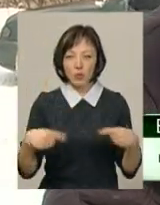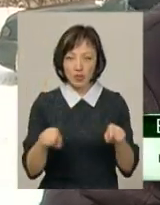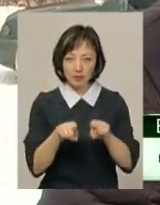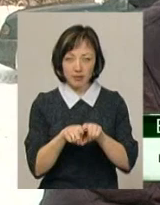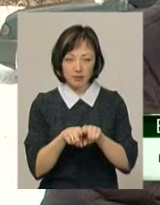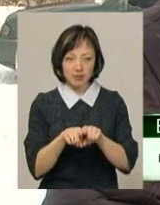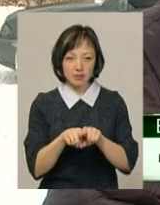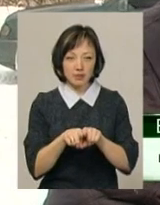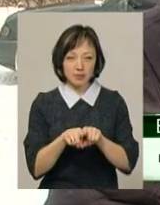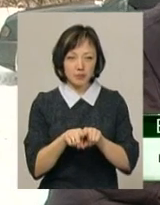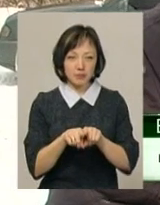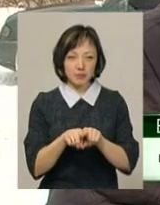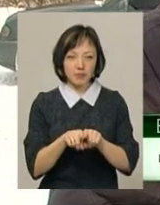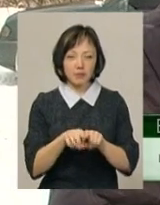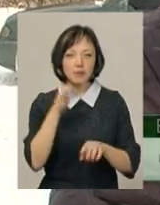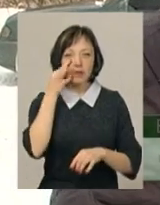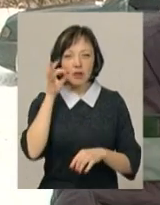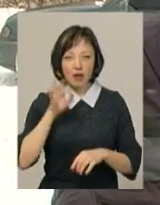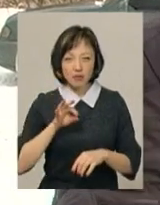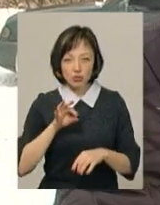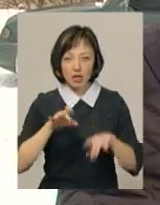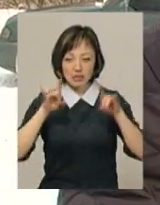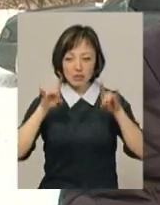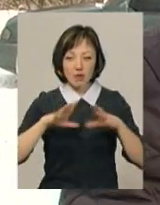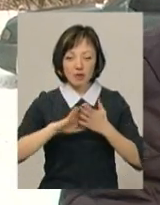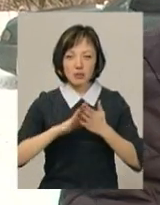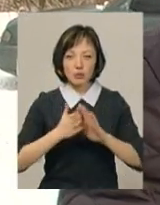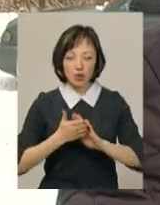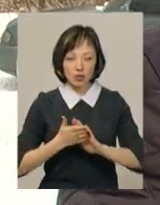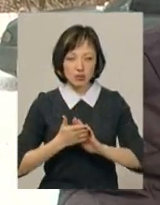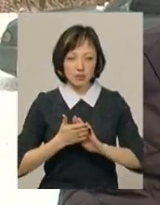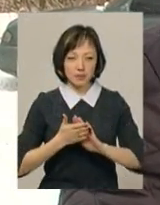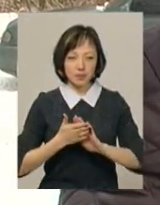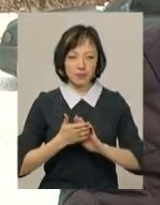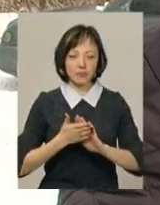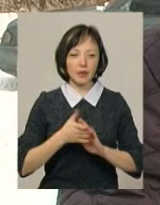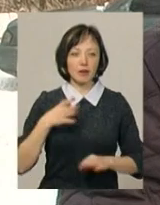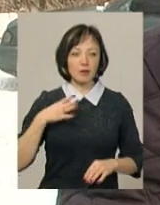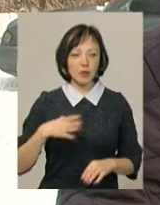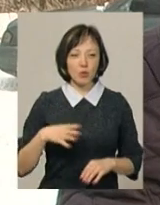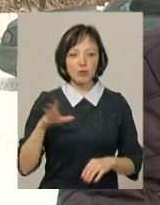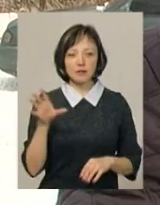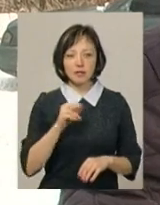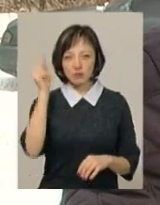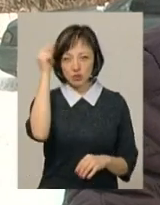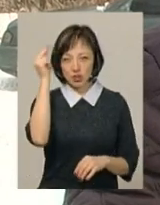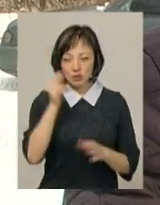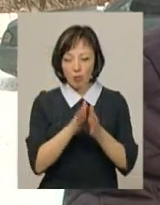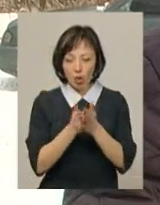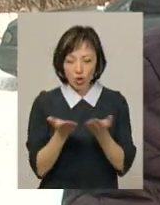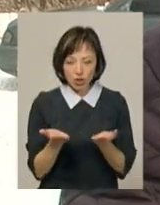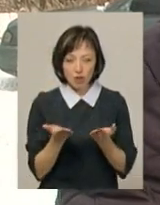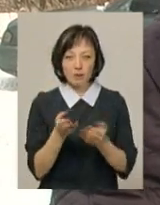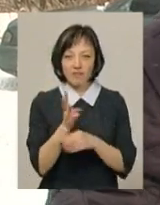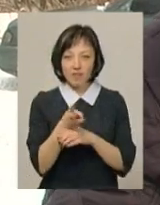от навичок в екстремальних ситуаціях. Приходилось це все вчити по книжкам,